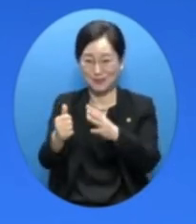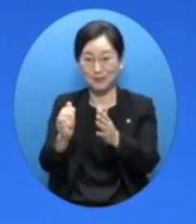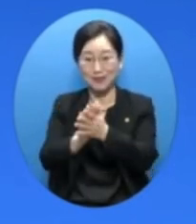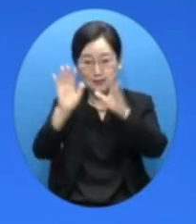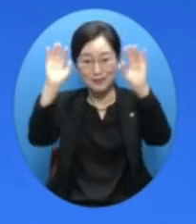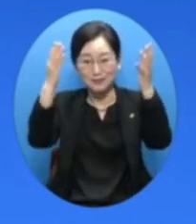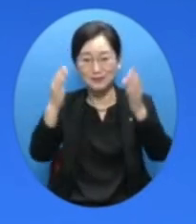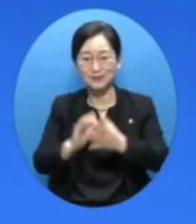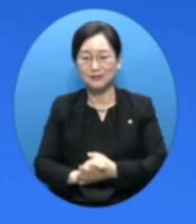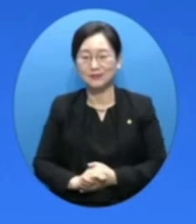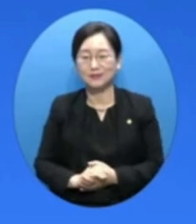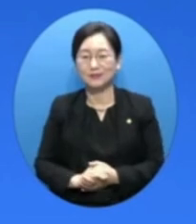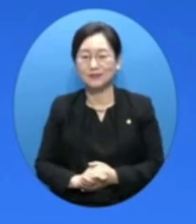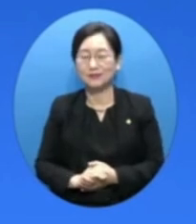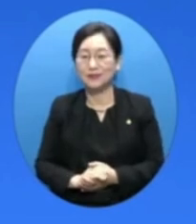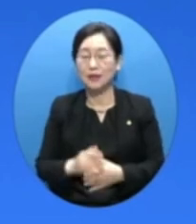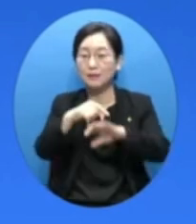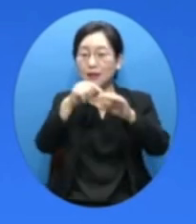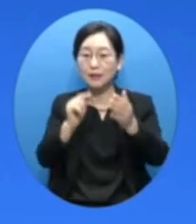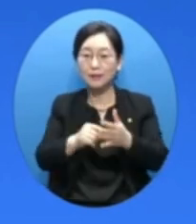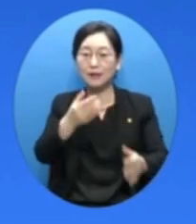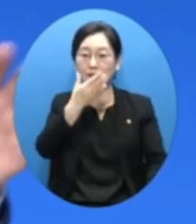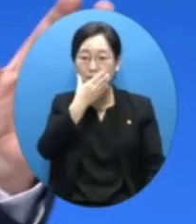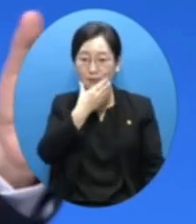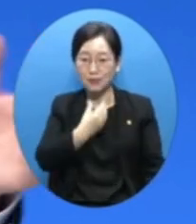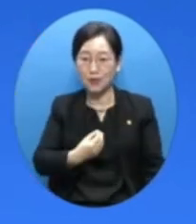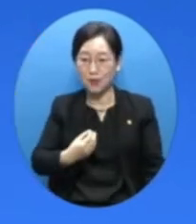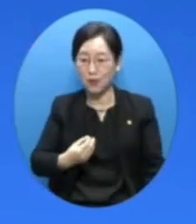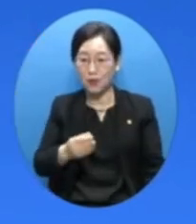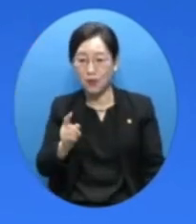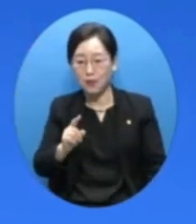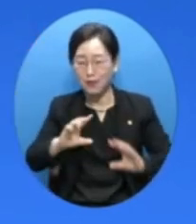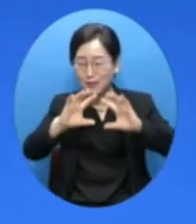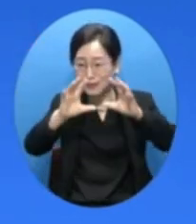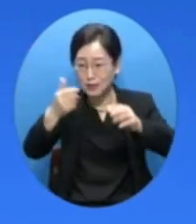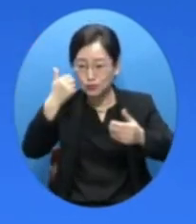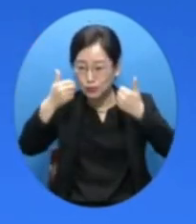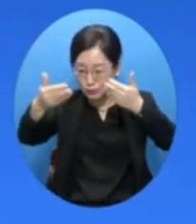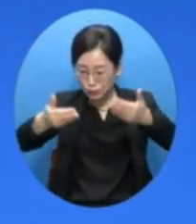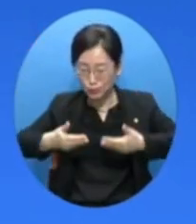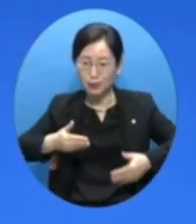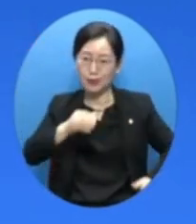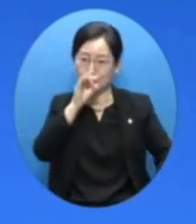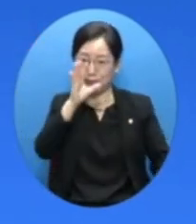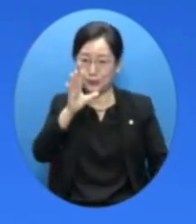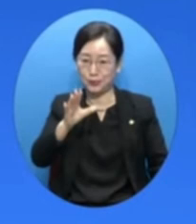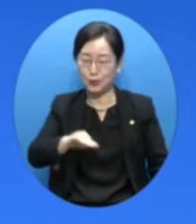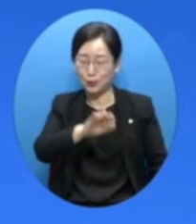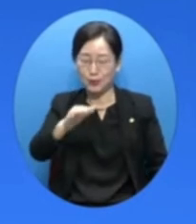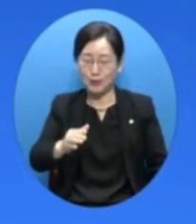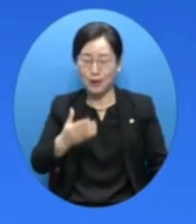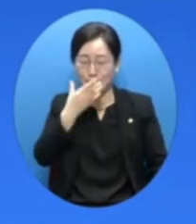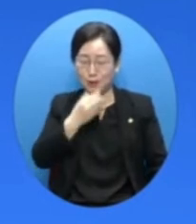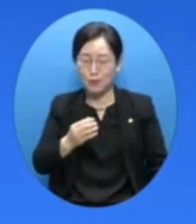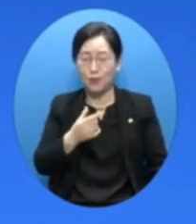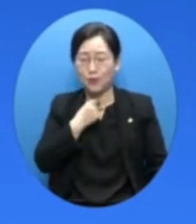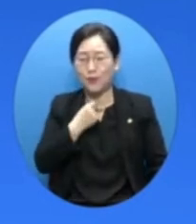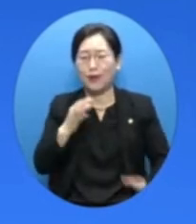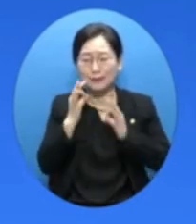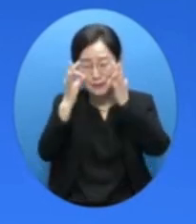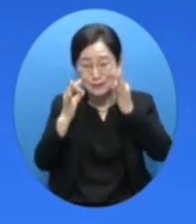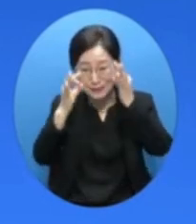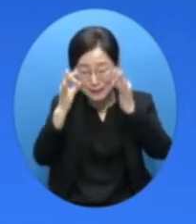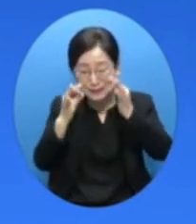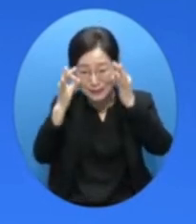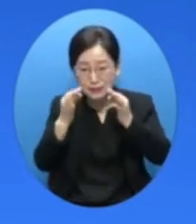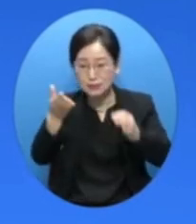할렐루야. 근데 이 마음의 행복이 이 세상에서 얻을 수가 없습니다. 아무리 우리가 행복하려고 해도 우리는 그냥